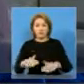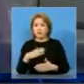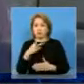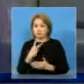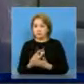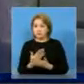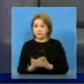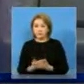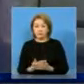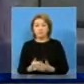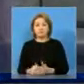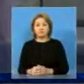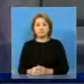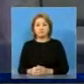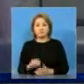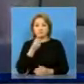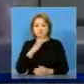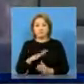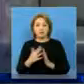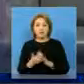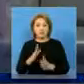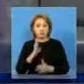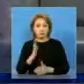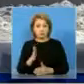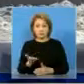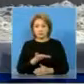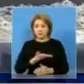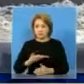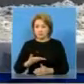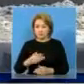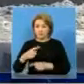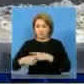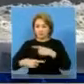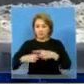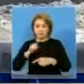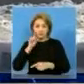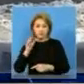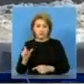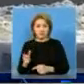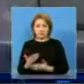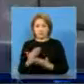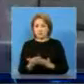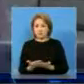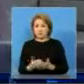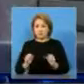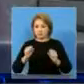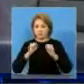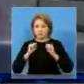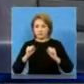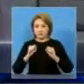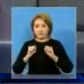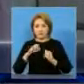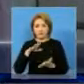асырайтындай күнкөрістері жақсы ауылдар болғасын. Біздер болашағымыз жастар деп осындай спорт